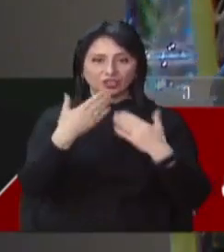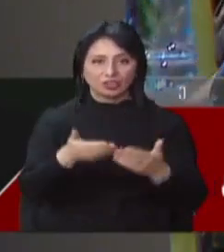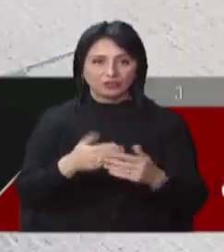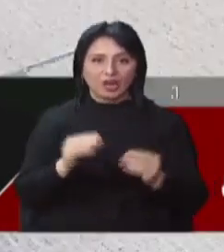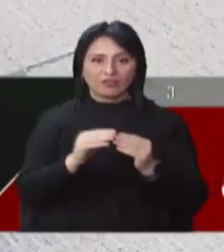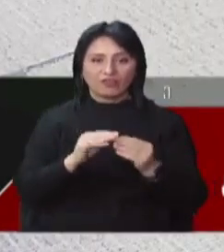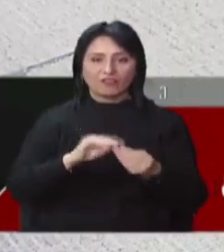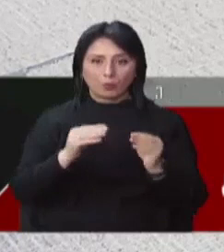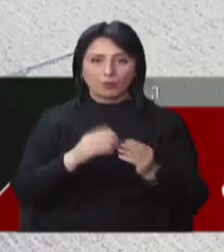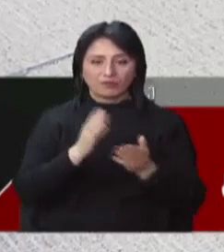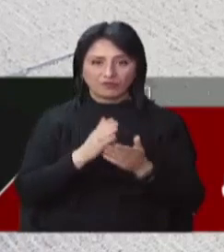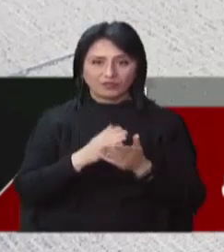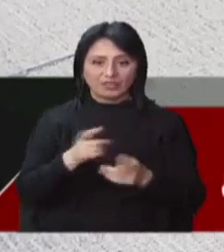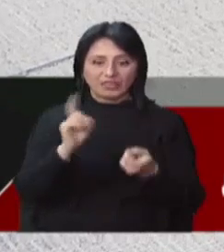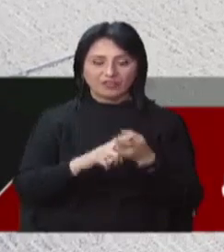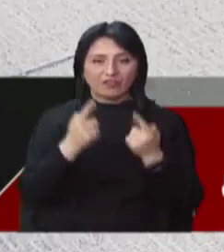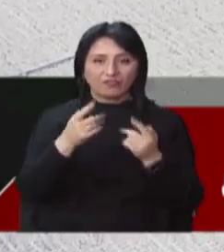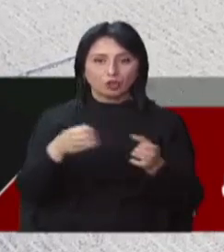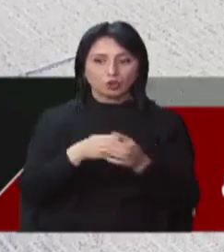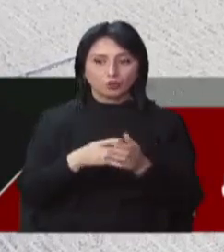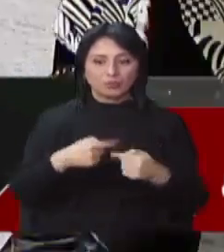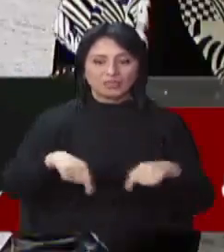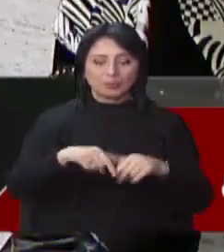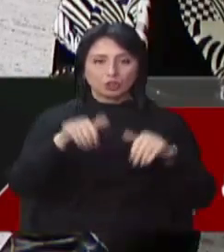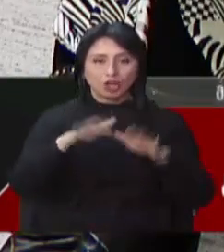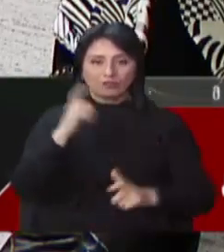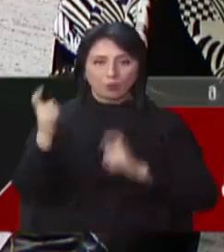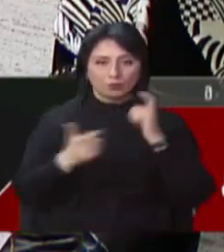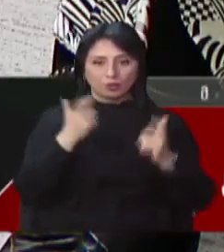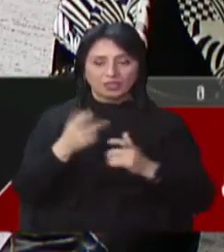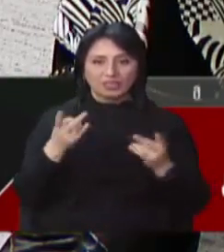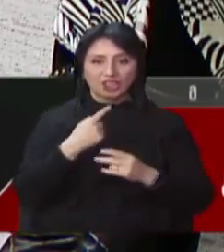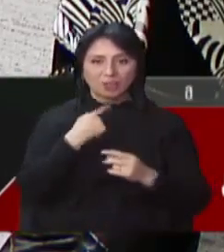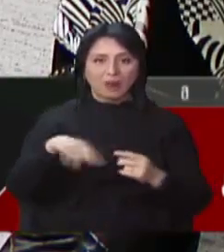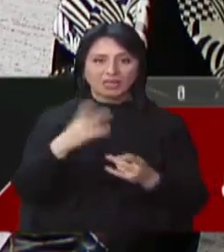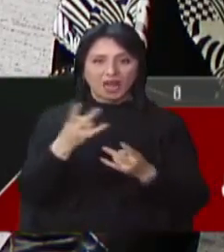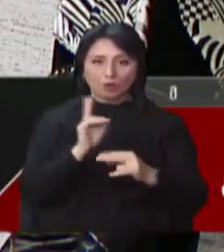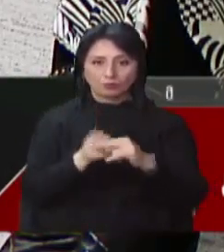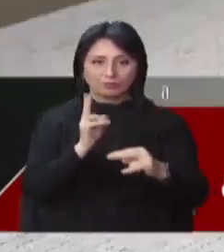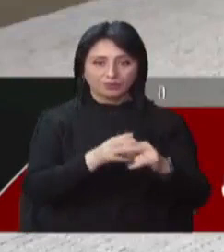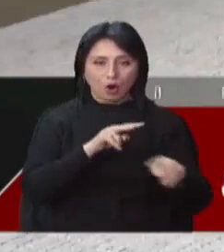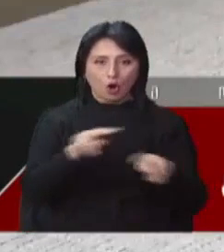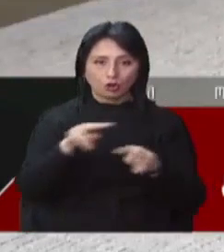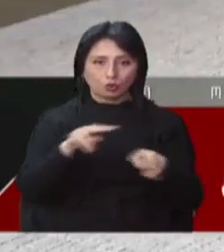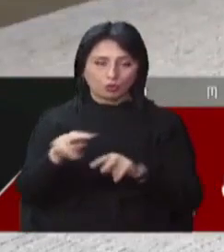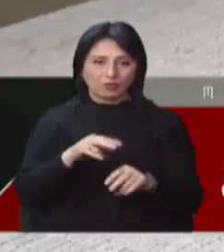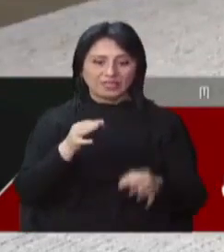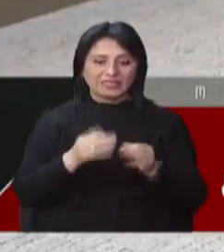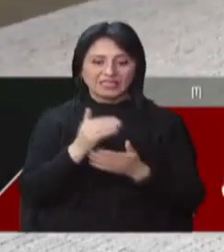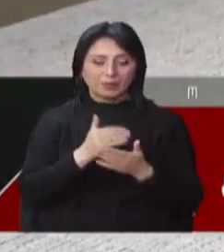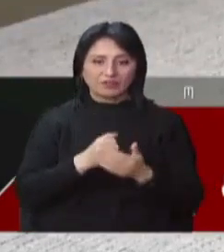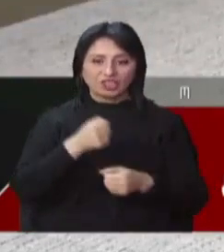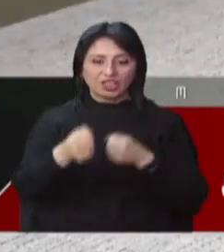კვლავ გამოწვევად რჩება ეგრეთ წოდებული გავლენიანი ჯგუფის მიერ საბჭოში გადაწყვეტილების მისაღებად საჭირო ხმათა რაოდენობის კონტროლი და სასამართლო